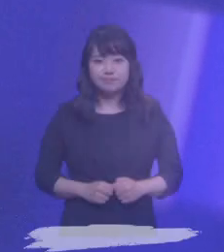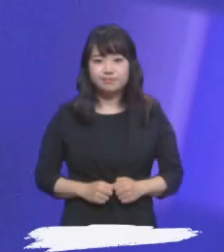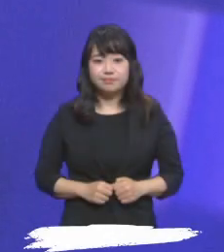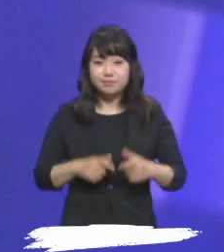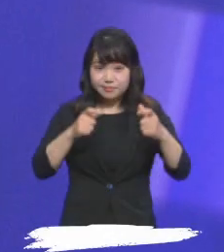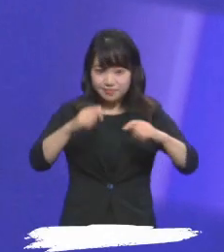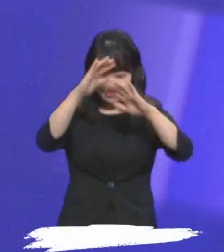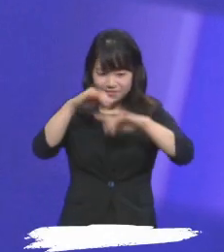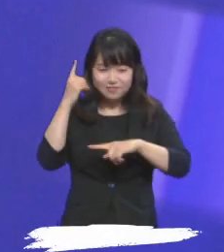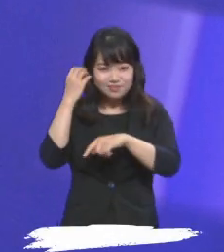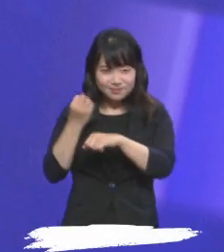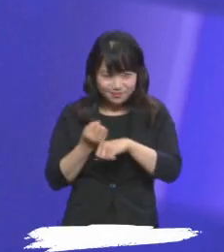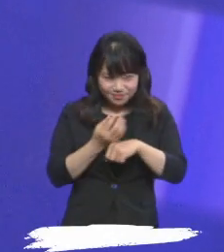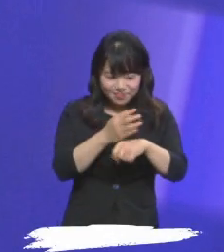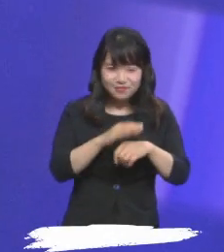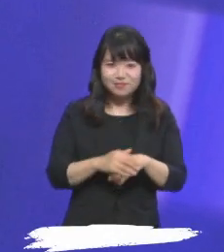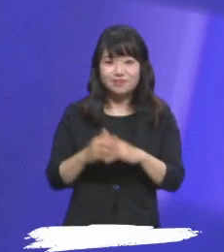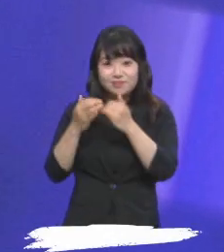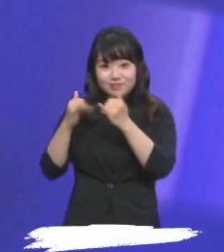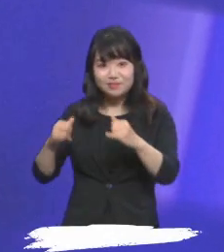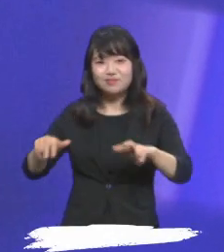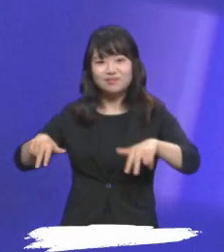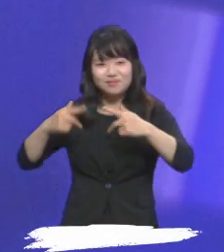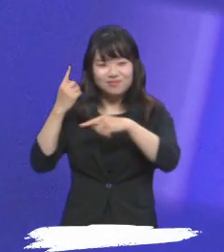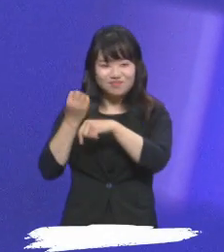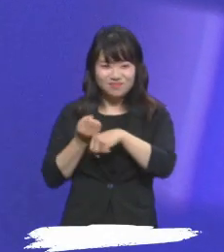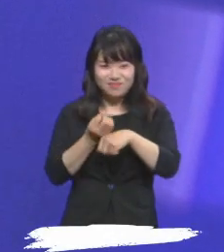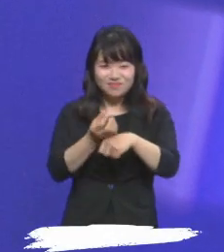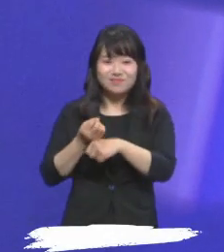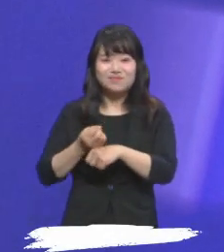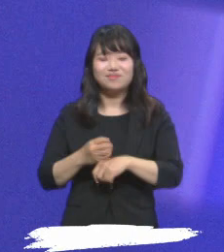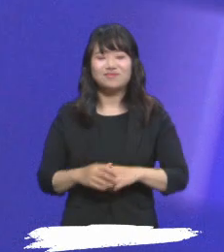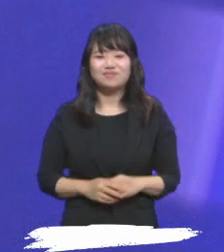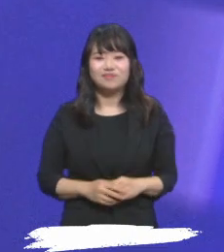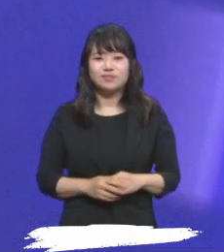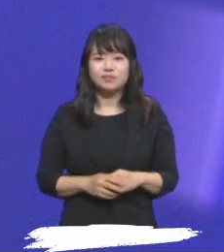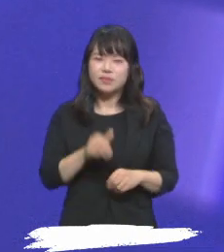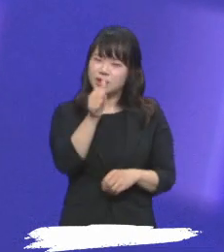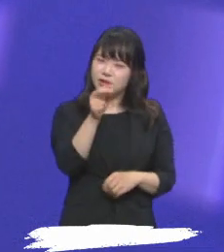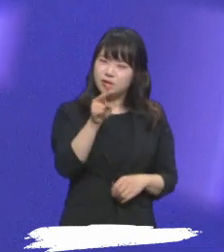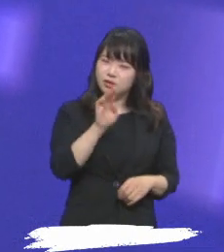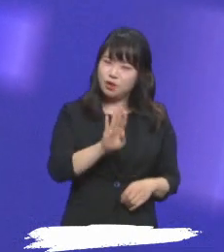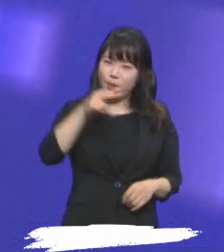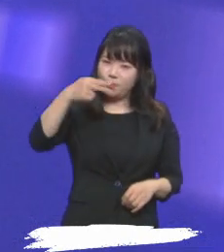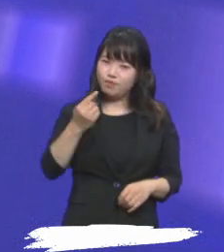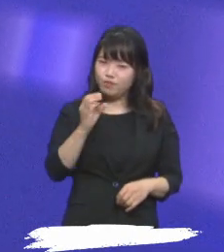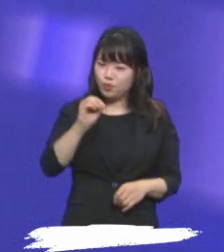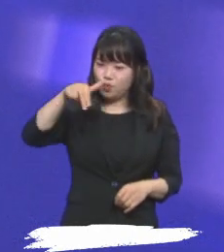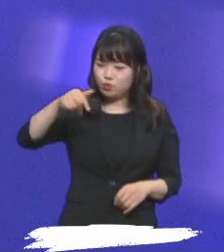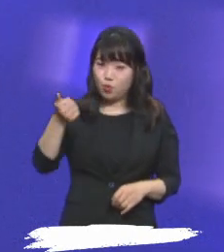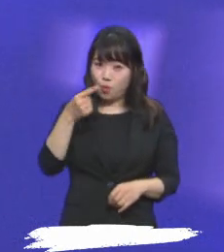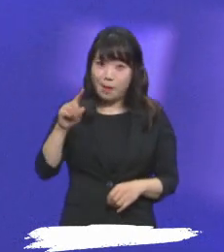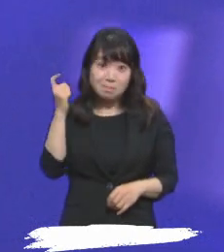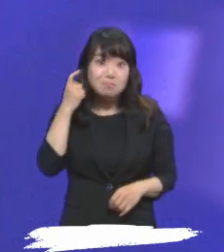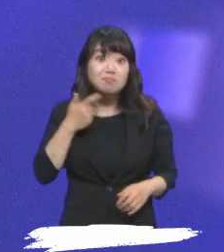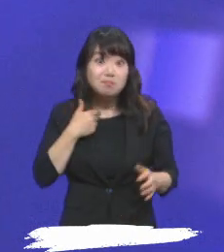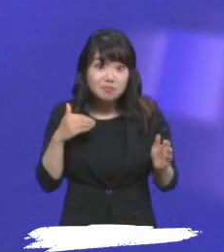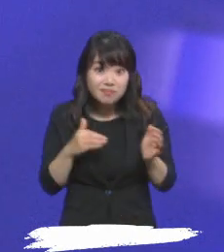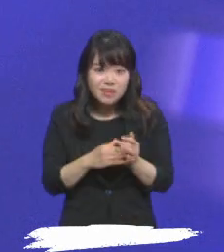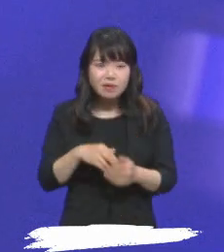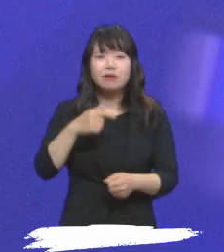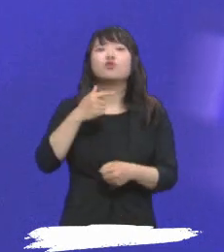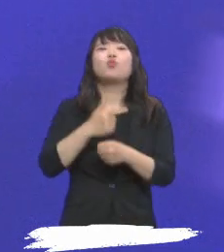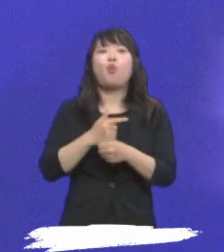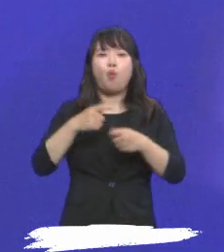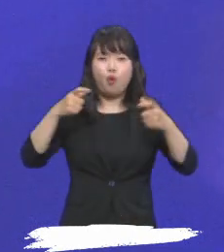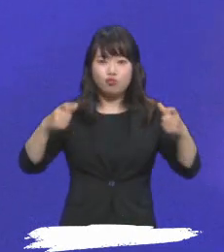네, 지역의 소식을 주민이 직접 전하는 주민통신원 시간입니다. 협동조합이라는 이름 꽤 많이 들어보셨죠? 이 노원구에는 더